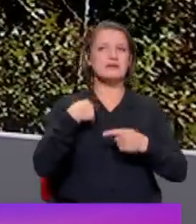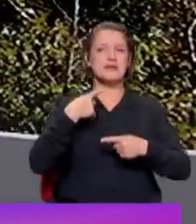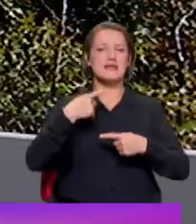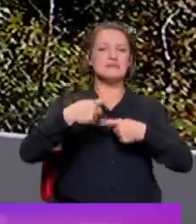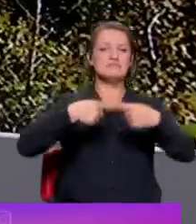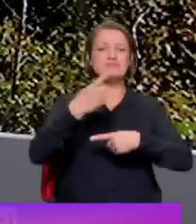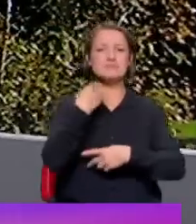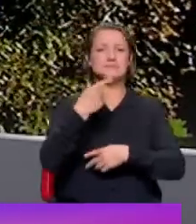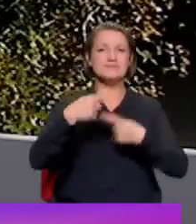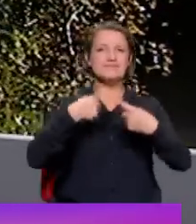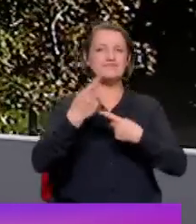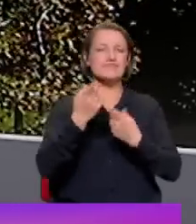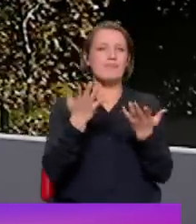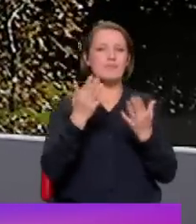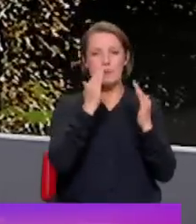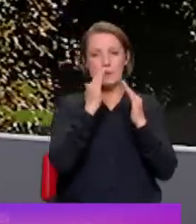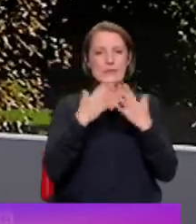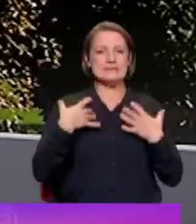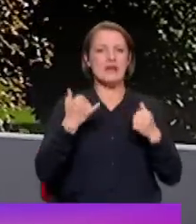gelişimine uygun bir şekilde